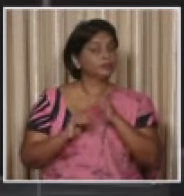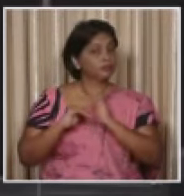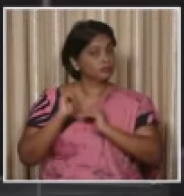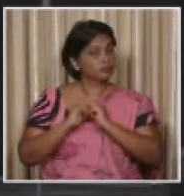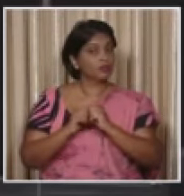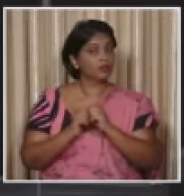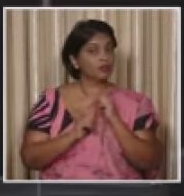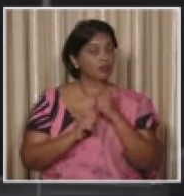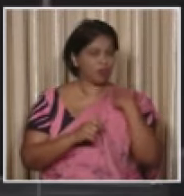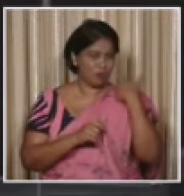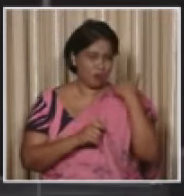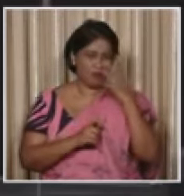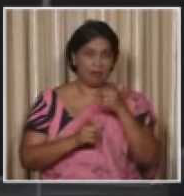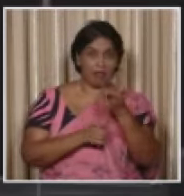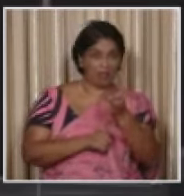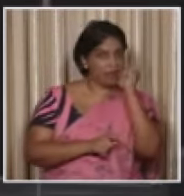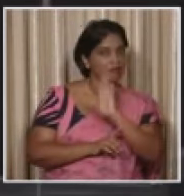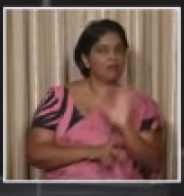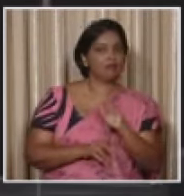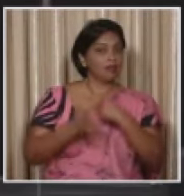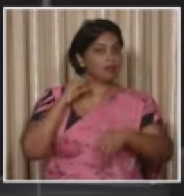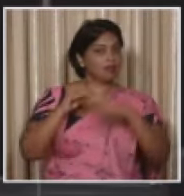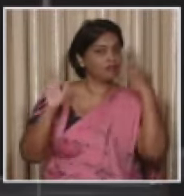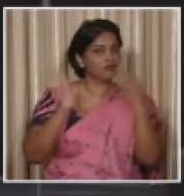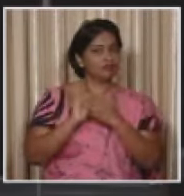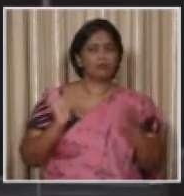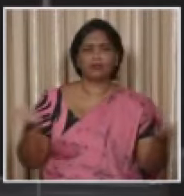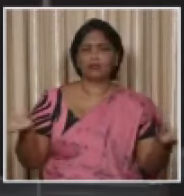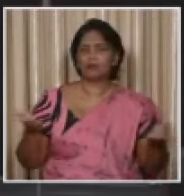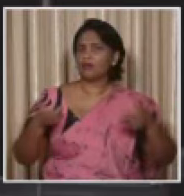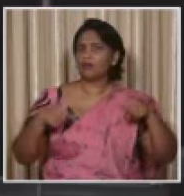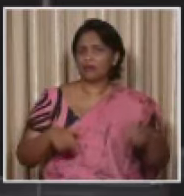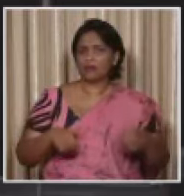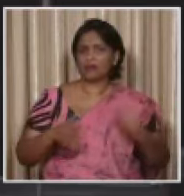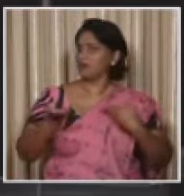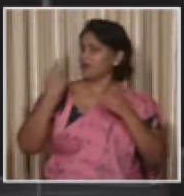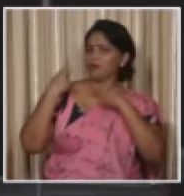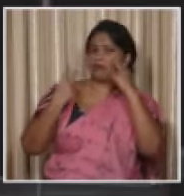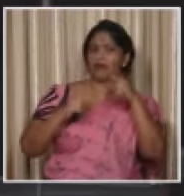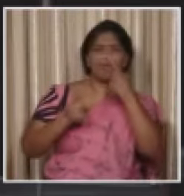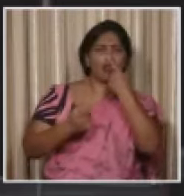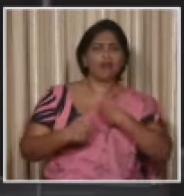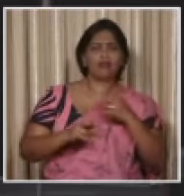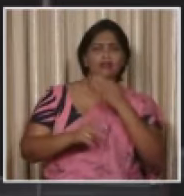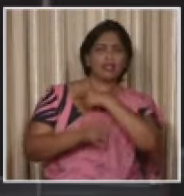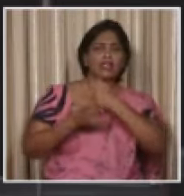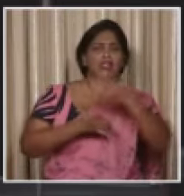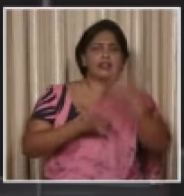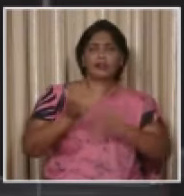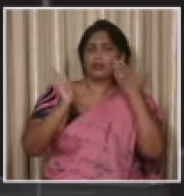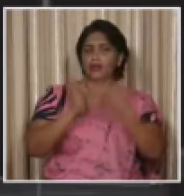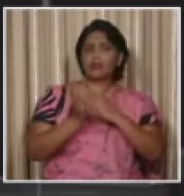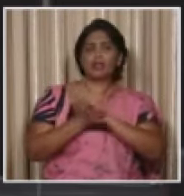ඔබතුමා බොරදීම අලු බාන්න සූදානම් වෙන්න එපා. දේශපාලනීකරණය කරන්නත් එපා. මේක දැන් හොඳට ඔබතුමා පිටිපස්ස හැරලා මගෙන් අහන්න එපා. ඒ වාර්තාව ඉදිරිපත්